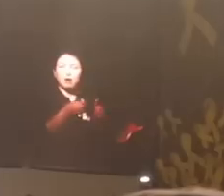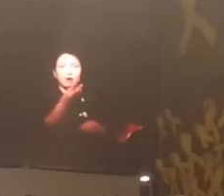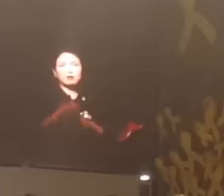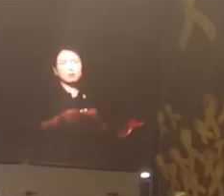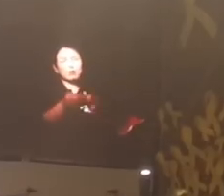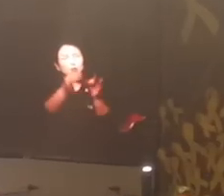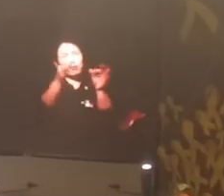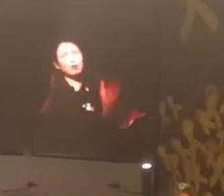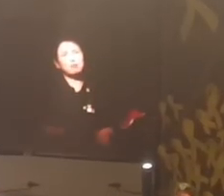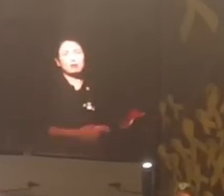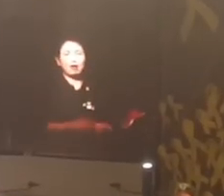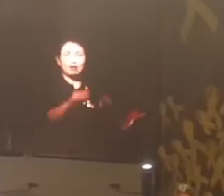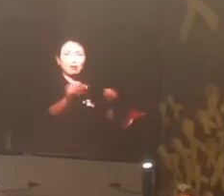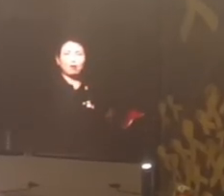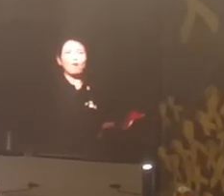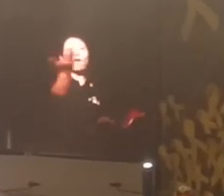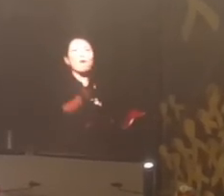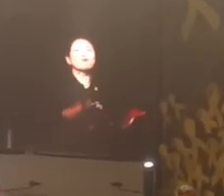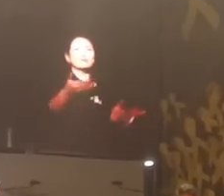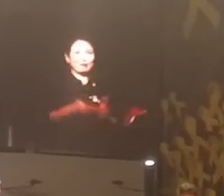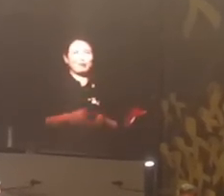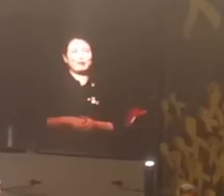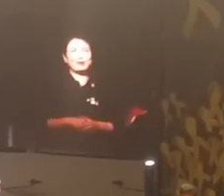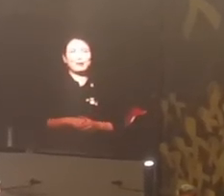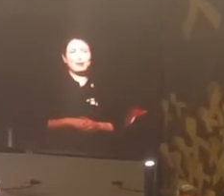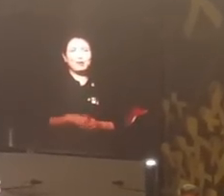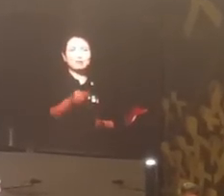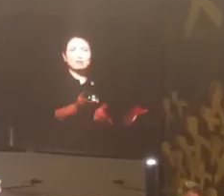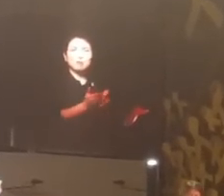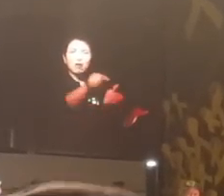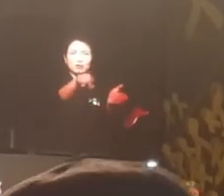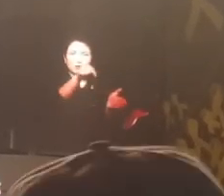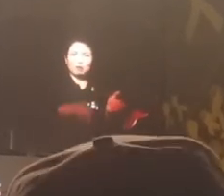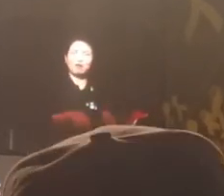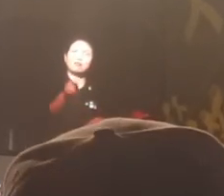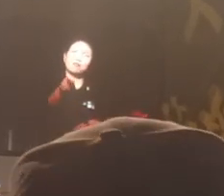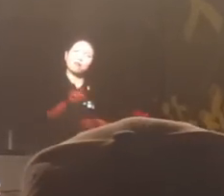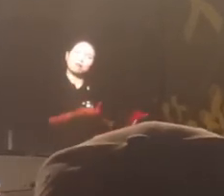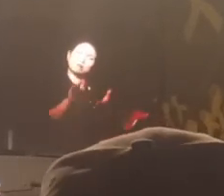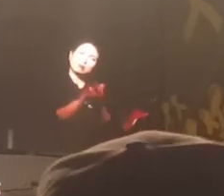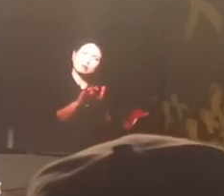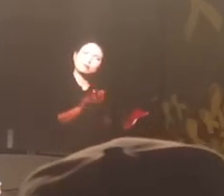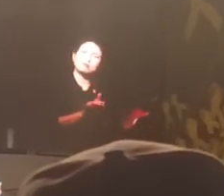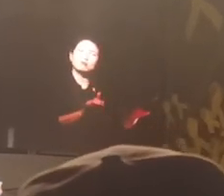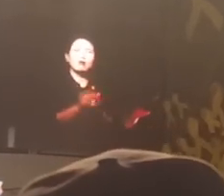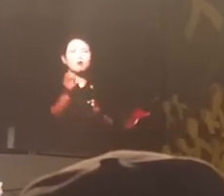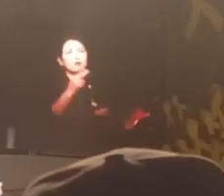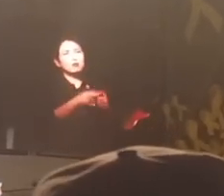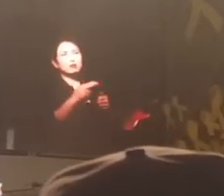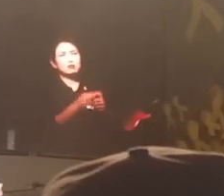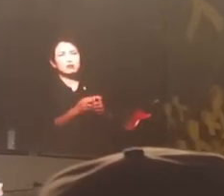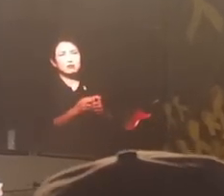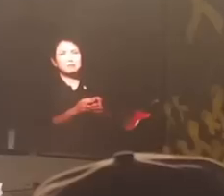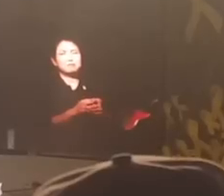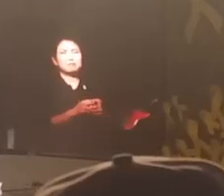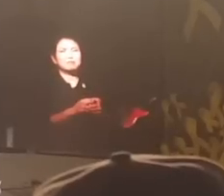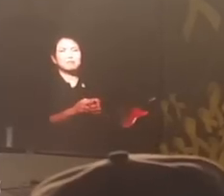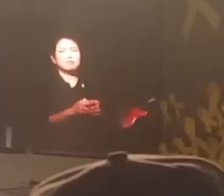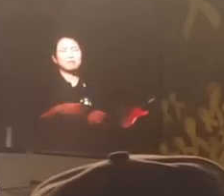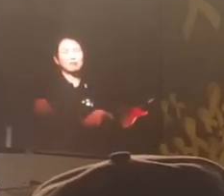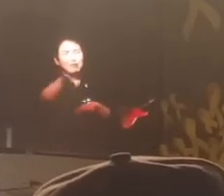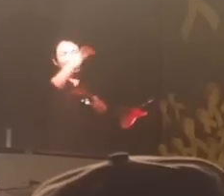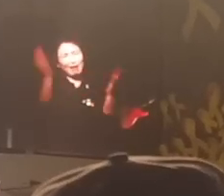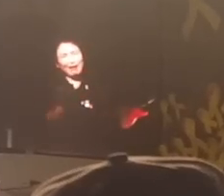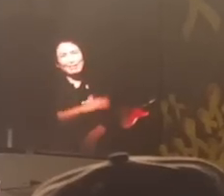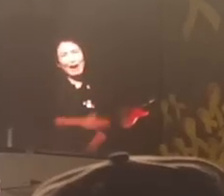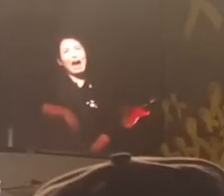만에 뭍으로 올라왔어. 그 배에서 너와 친구들, 선생님이 잘 다녀왔다고